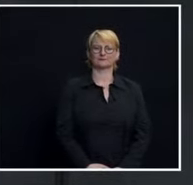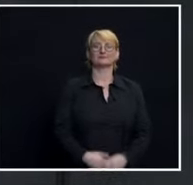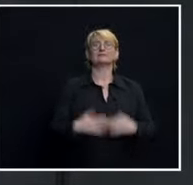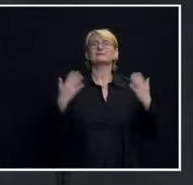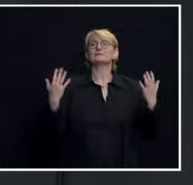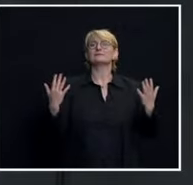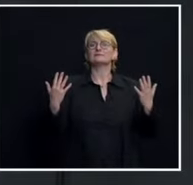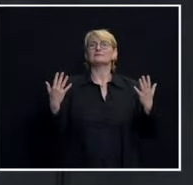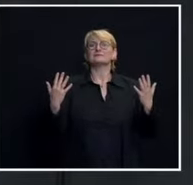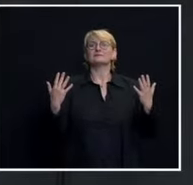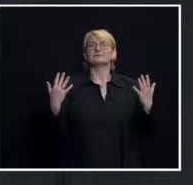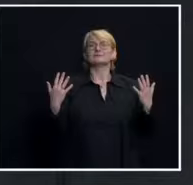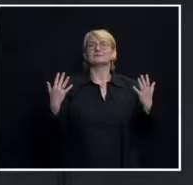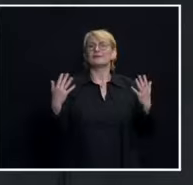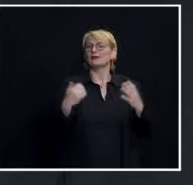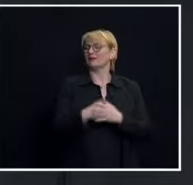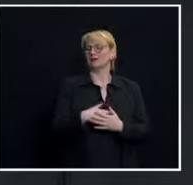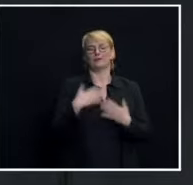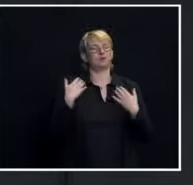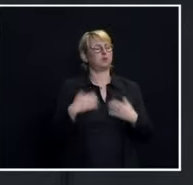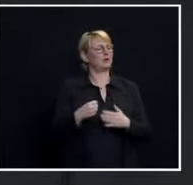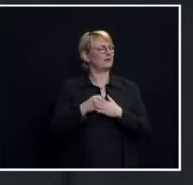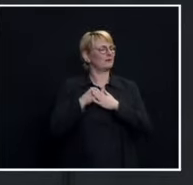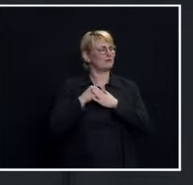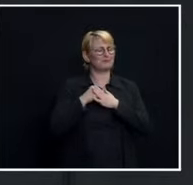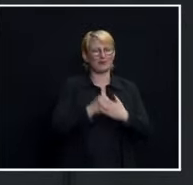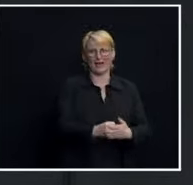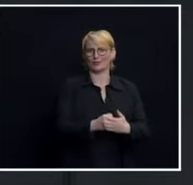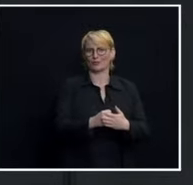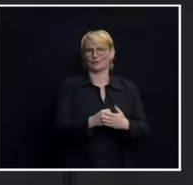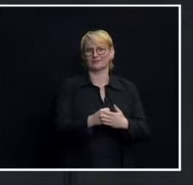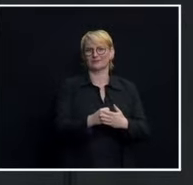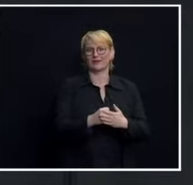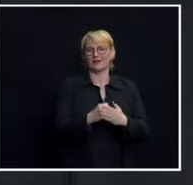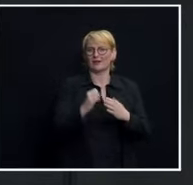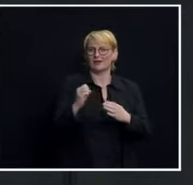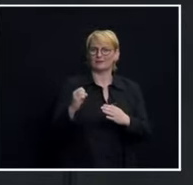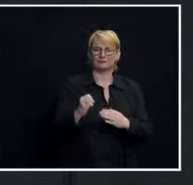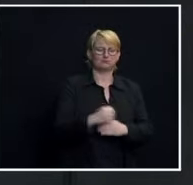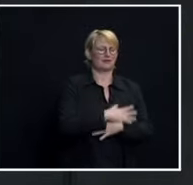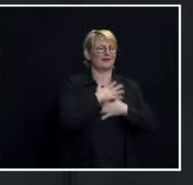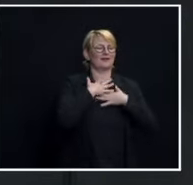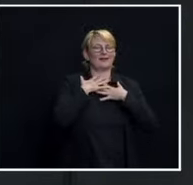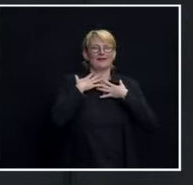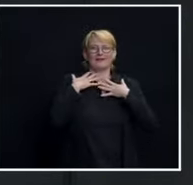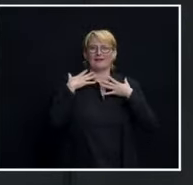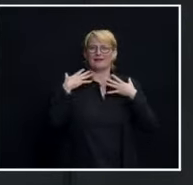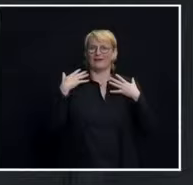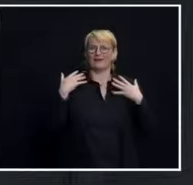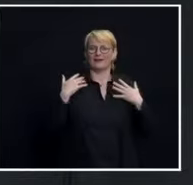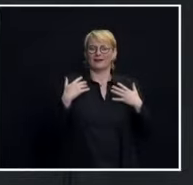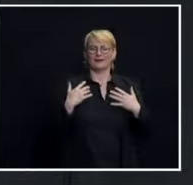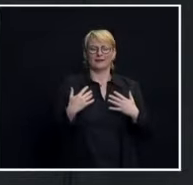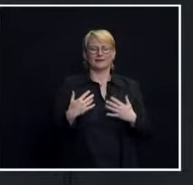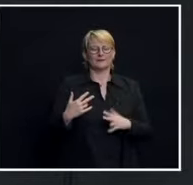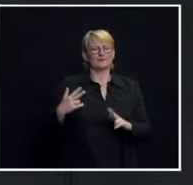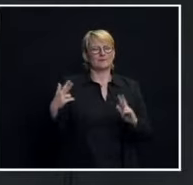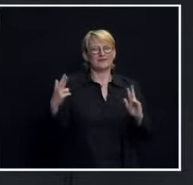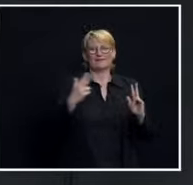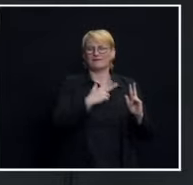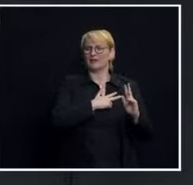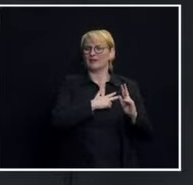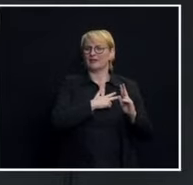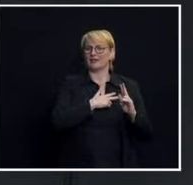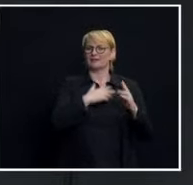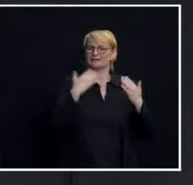Es ist wirklich beeindruckend und es bewegt auch wirklich und es ist sehr,